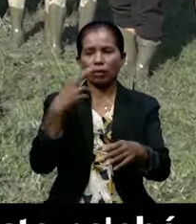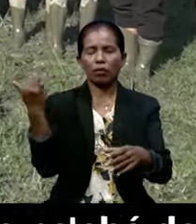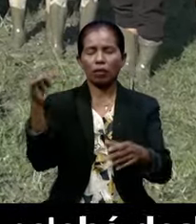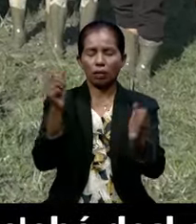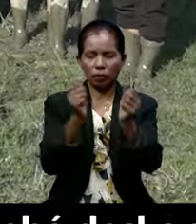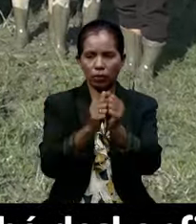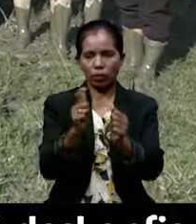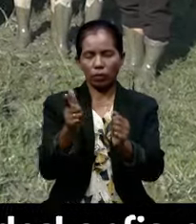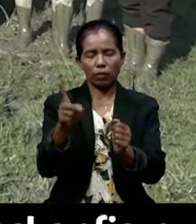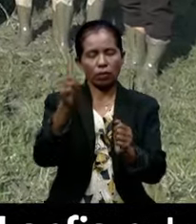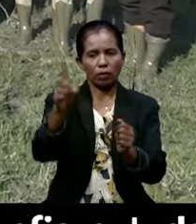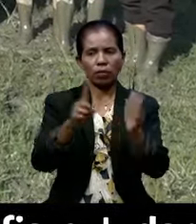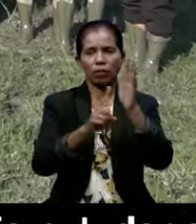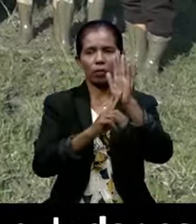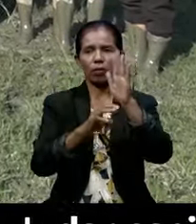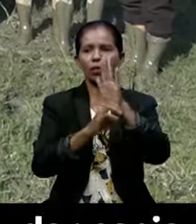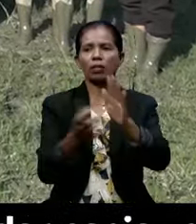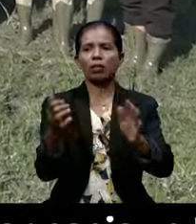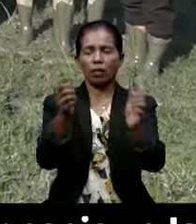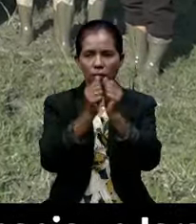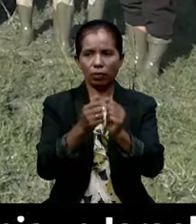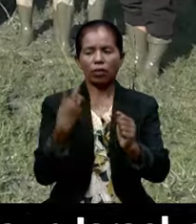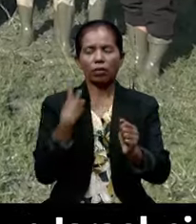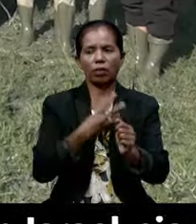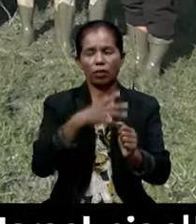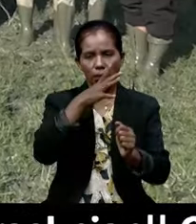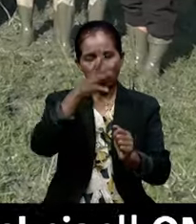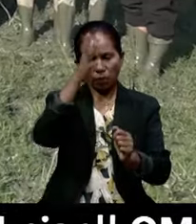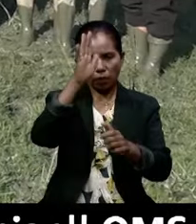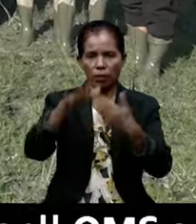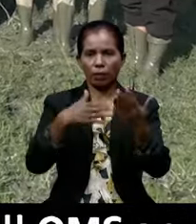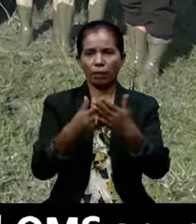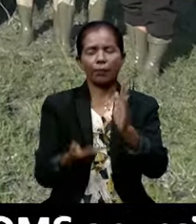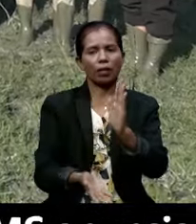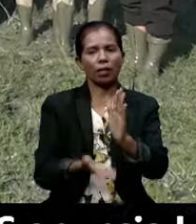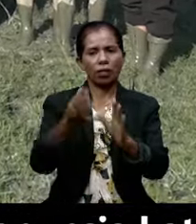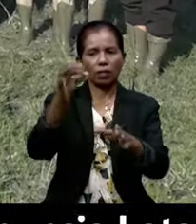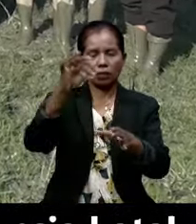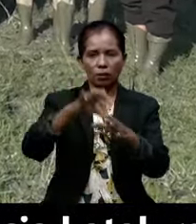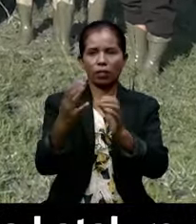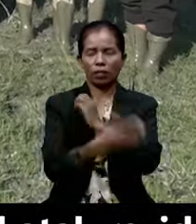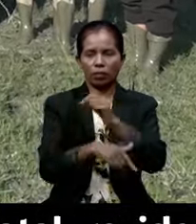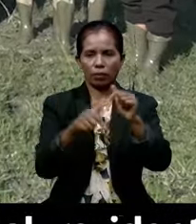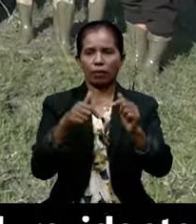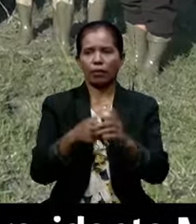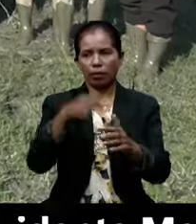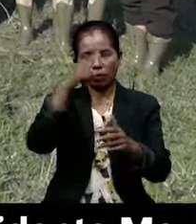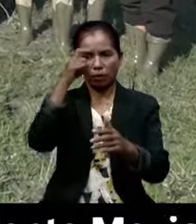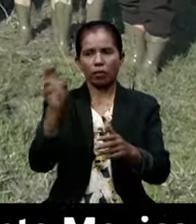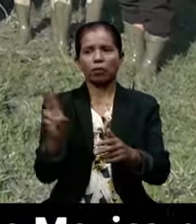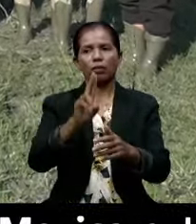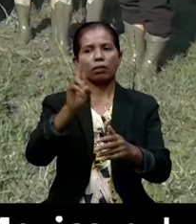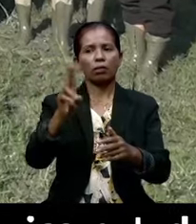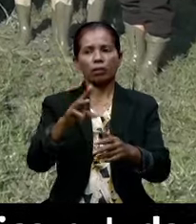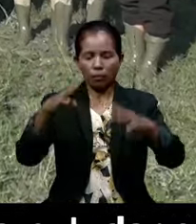saya motivador. Pada itu tamu tuh fila, tamu tuh kau inama agrikultur sira, atau saya perusahaan rai lara. Tanya ma provei tanya presiden